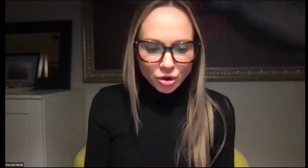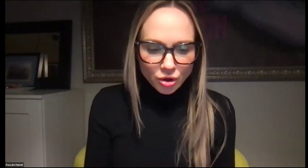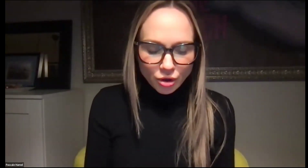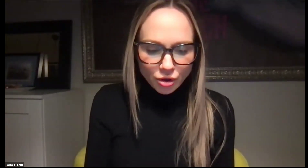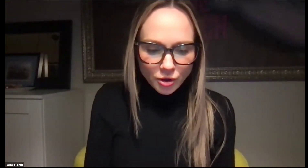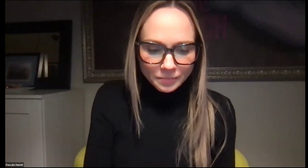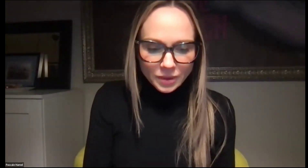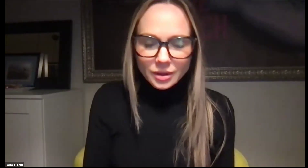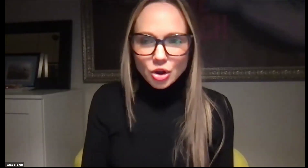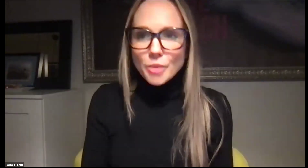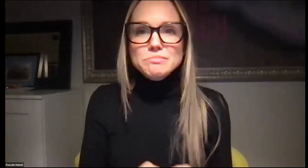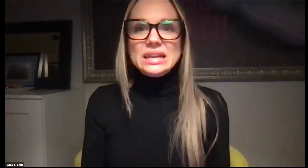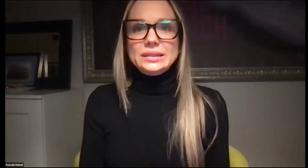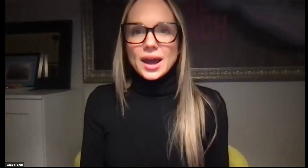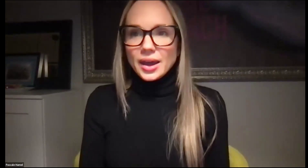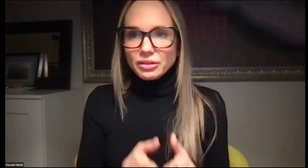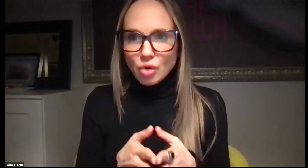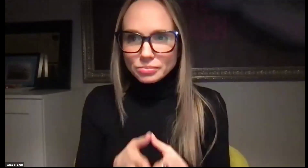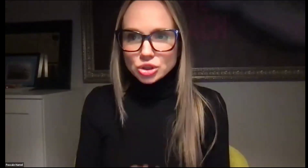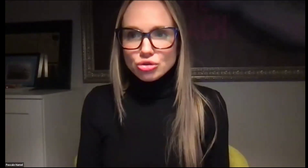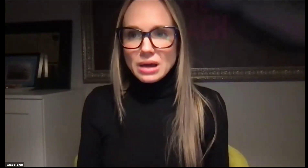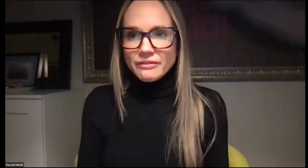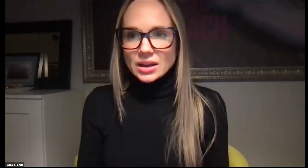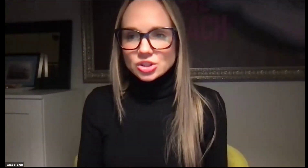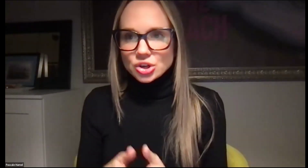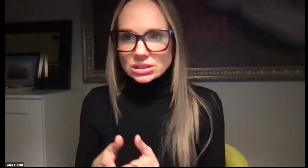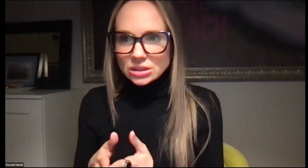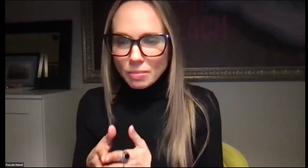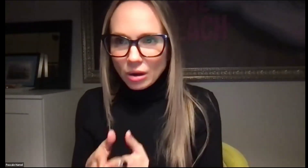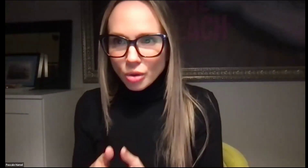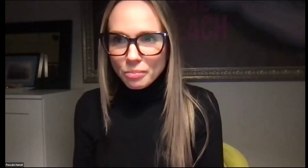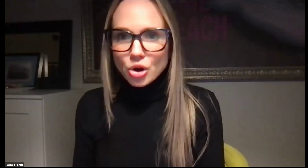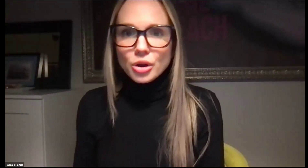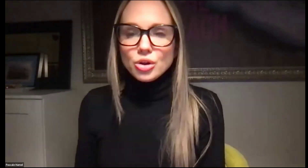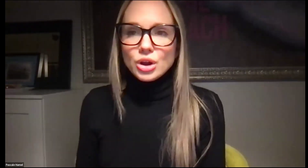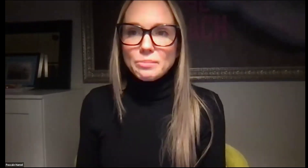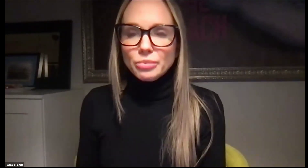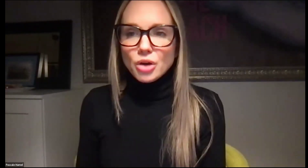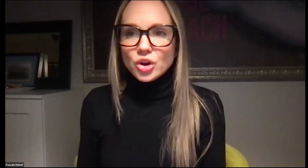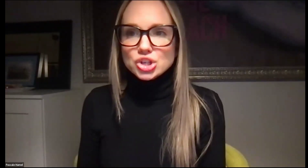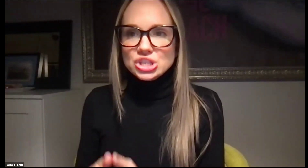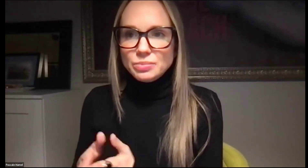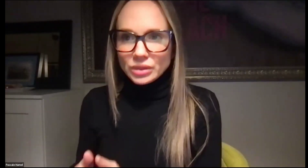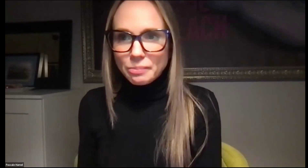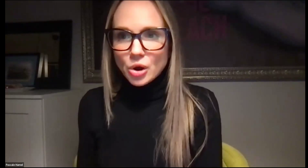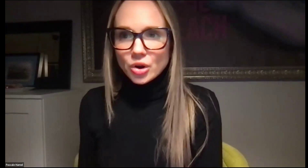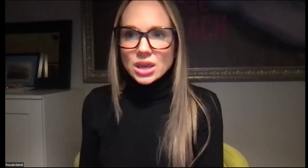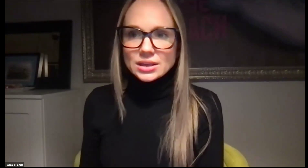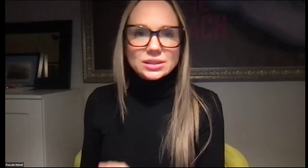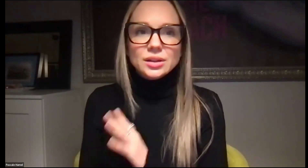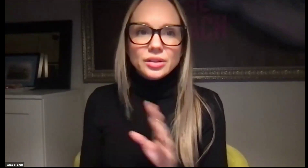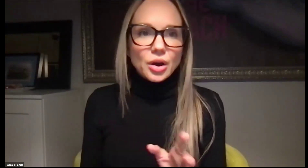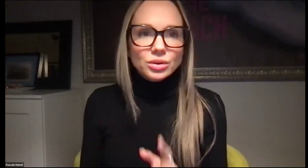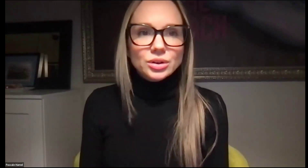C'est pas comme militaire, il faut absolument faire ça, sinon ben, on n'a pas la bonne morphologie, puis on n'est